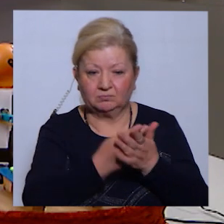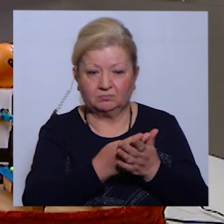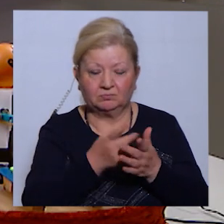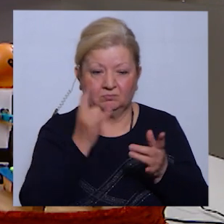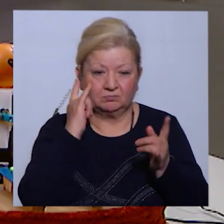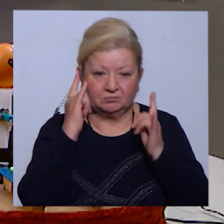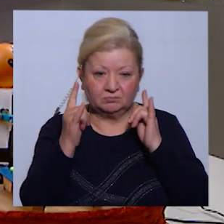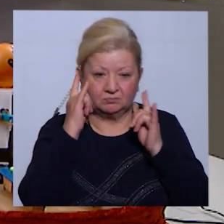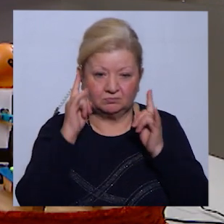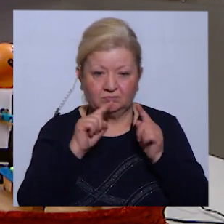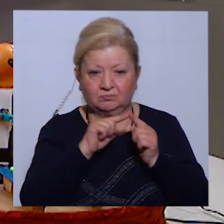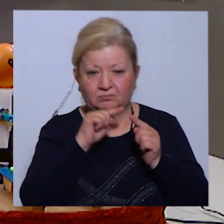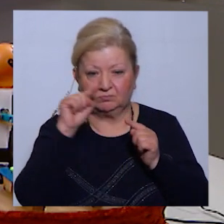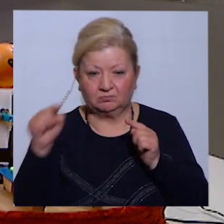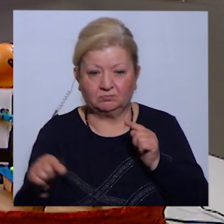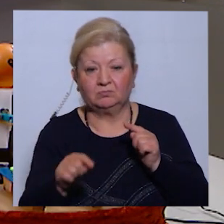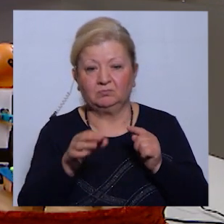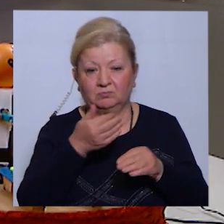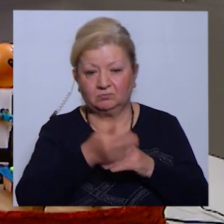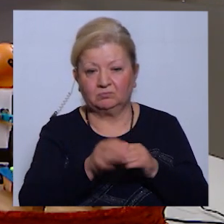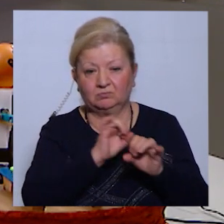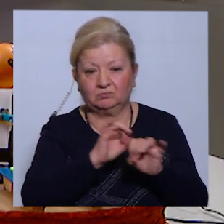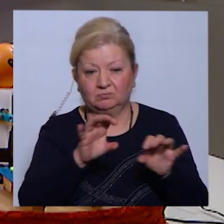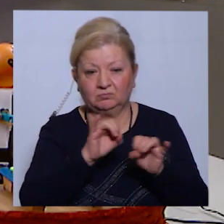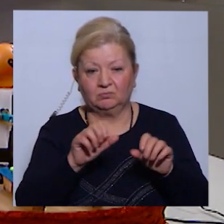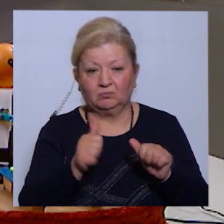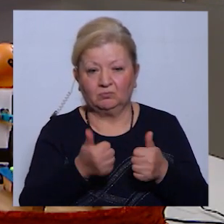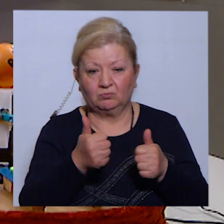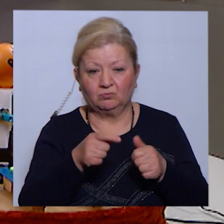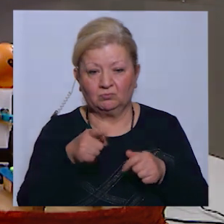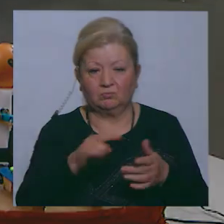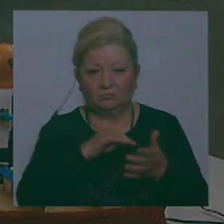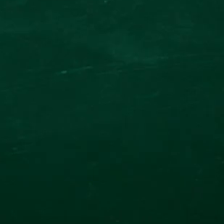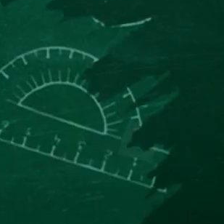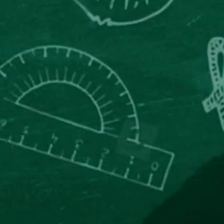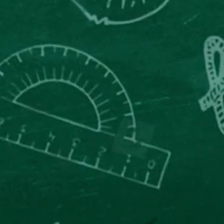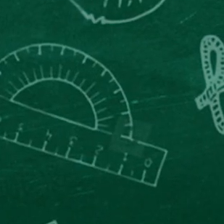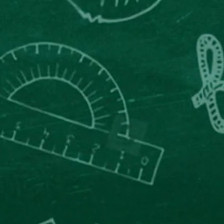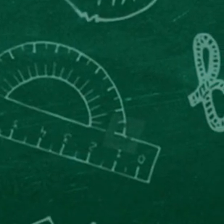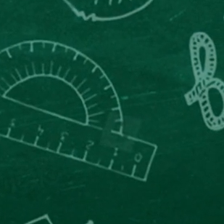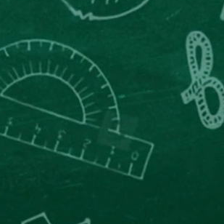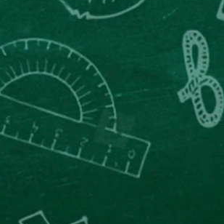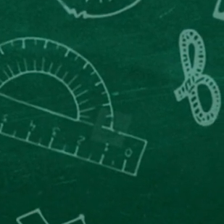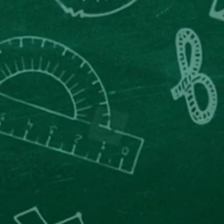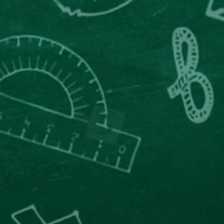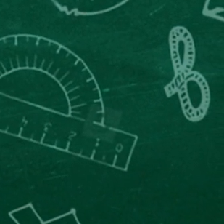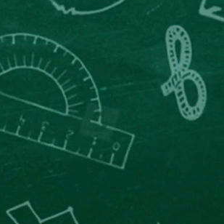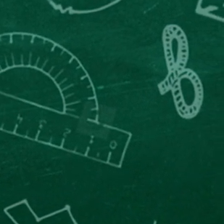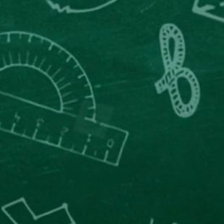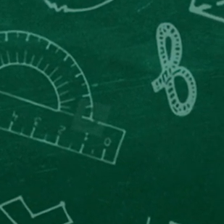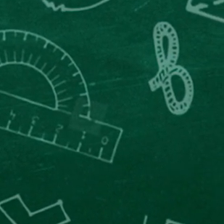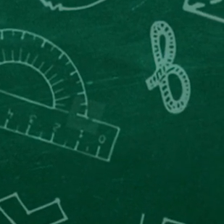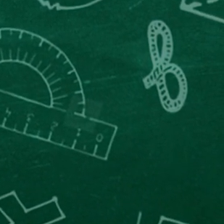და შემდეგ ავხსნათ, როგორ განხორციელდა მოცემული პროექტი.